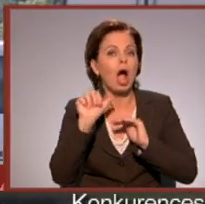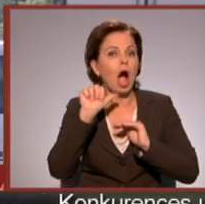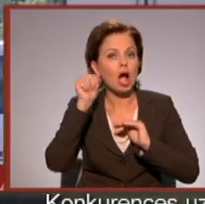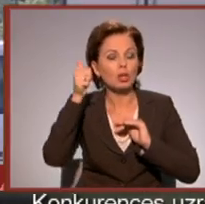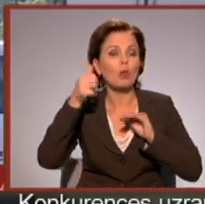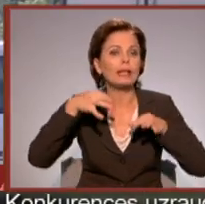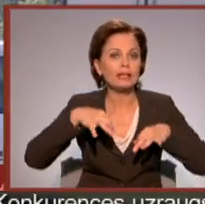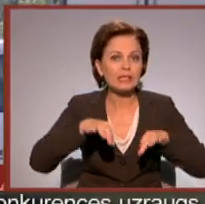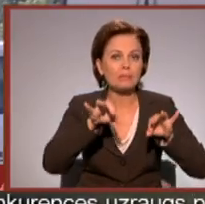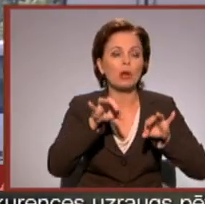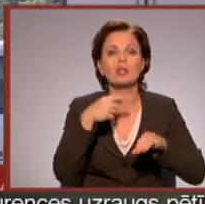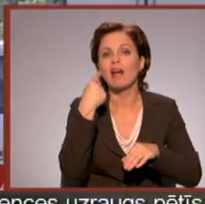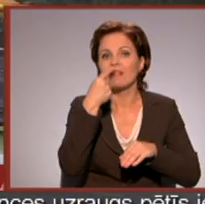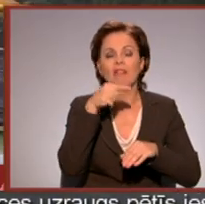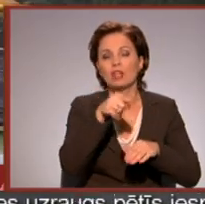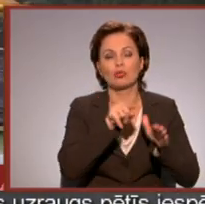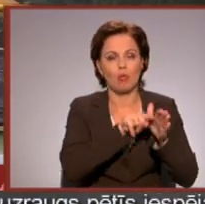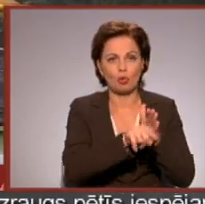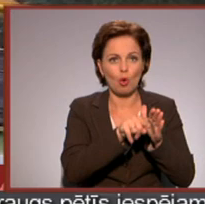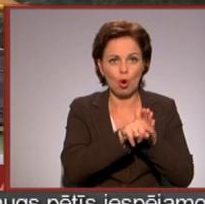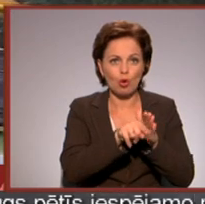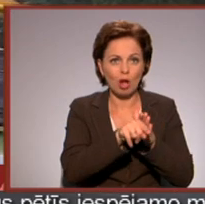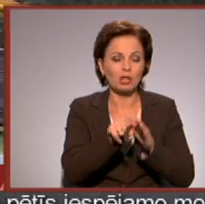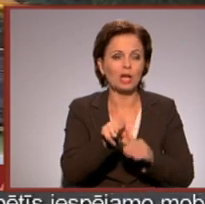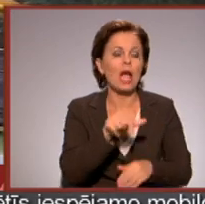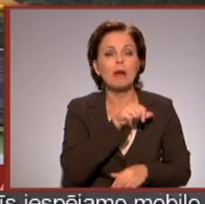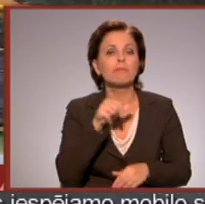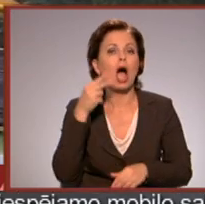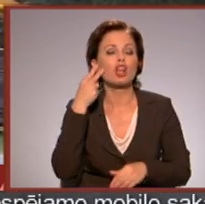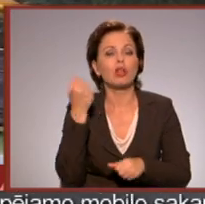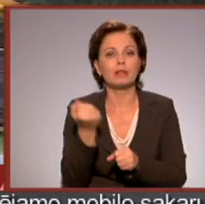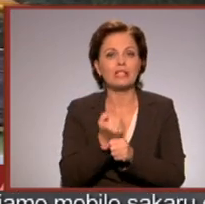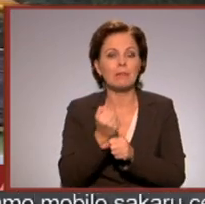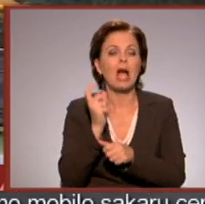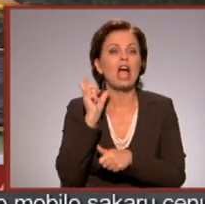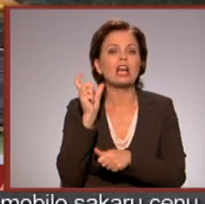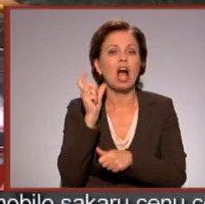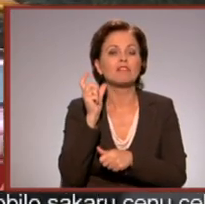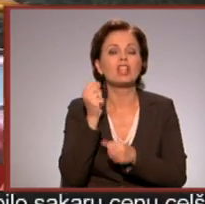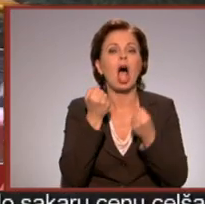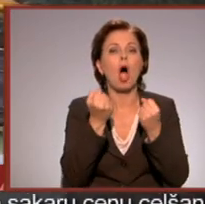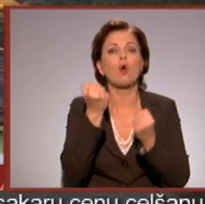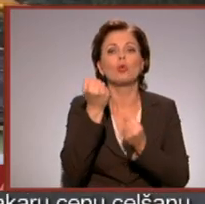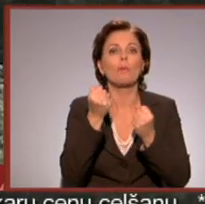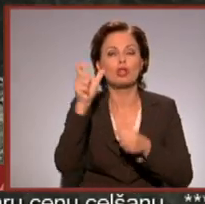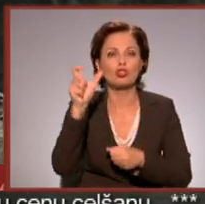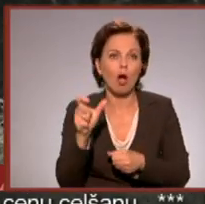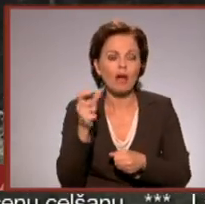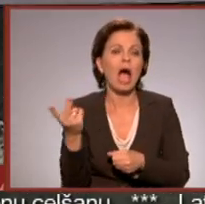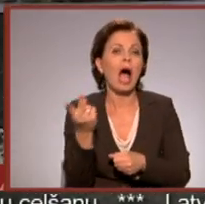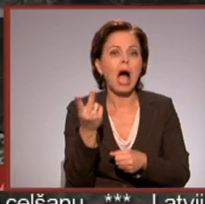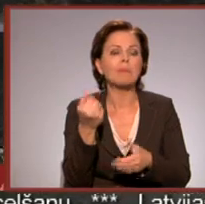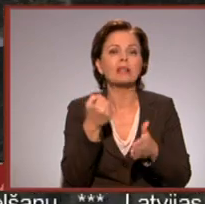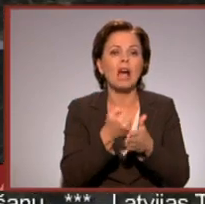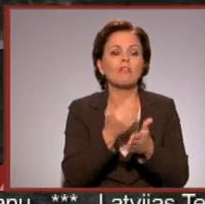izbraucu. To taču neviens nekontrolē. Zīmīgi, ka pašnāvību izdarījušajam kravas automašīnas šoferim abas avārijas notika tieši naktī